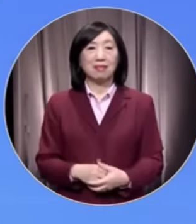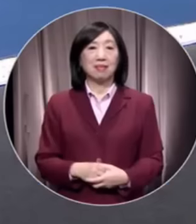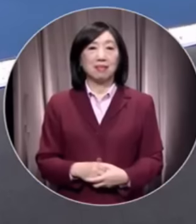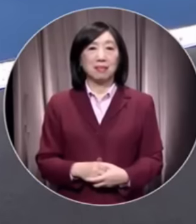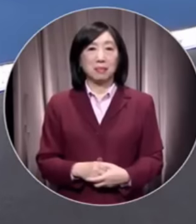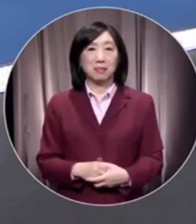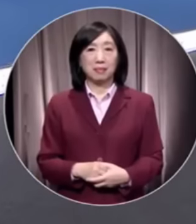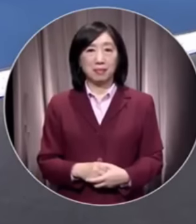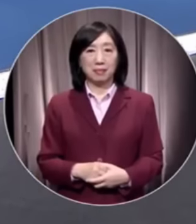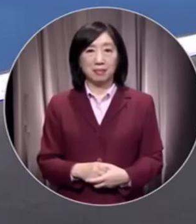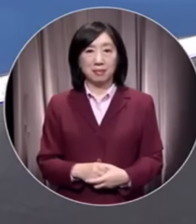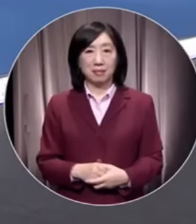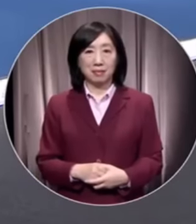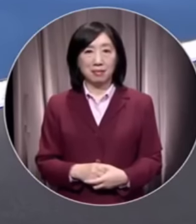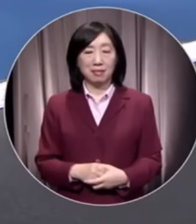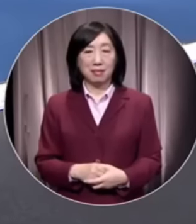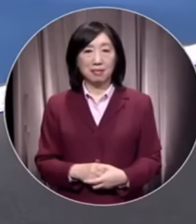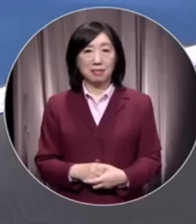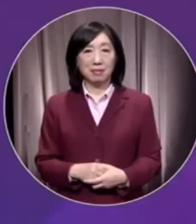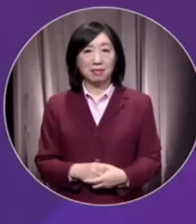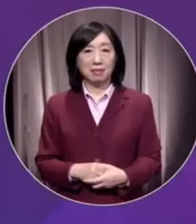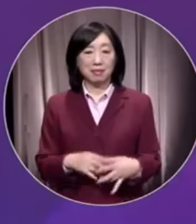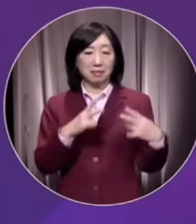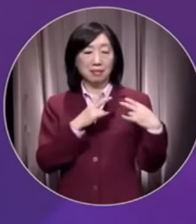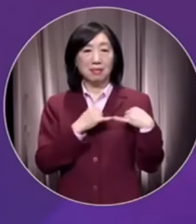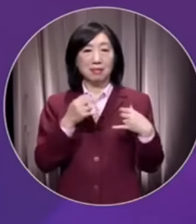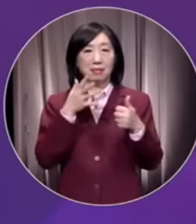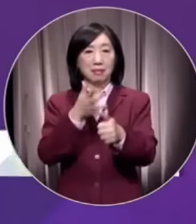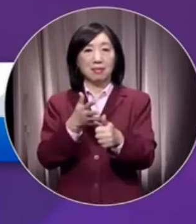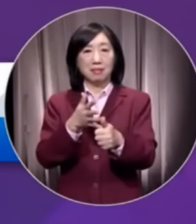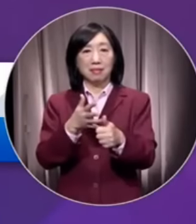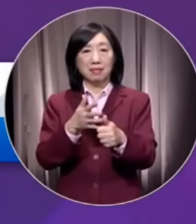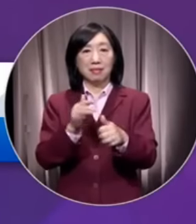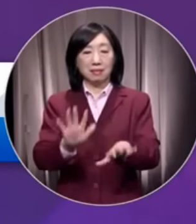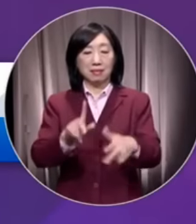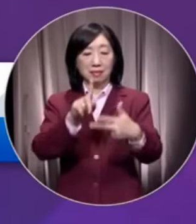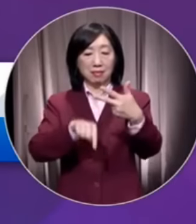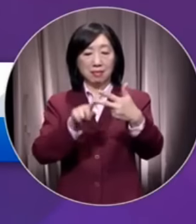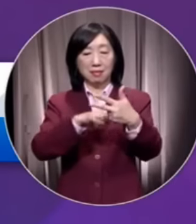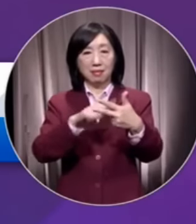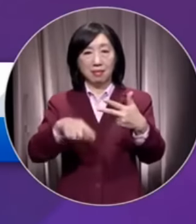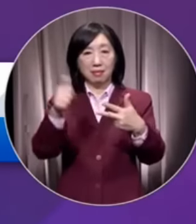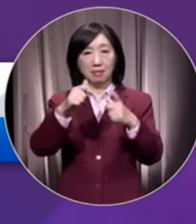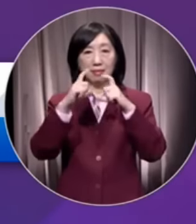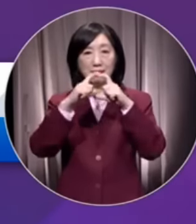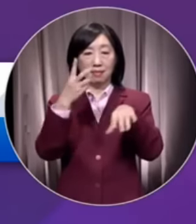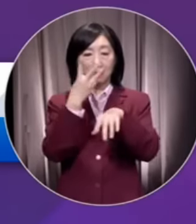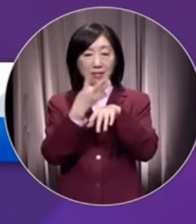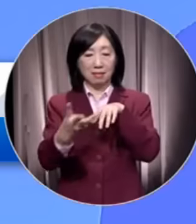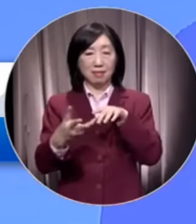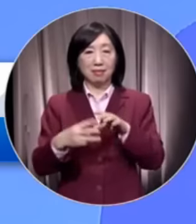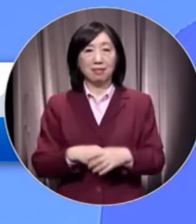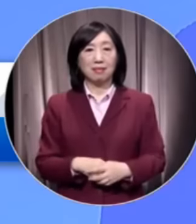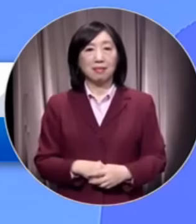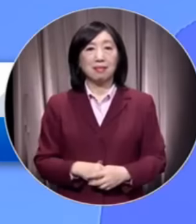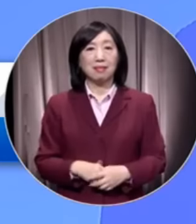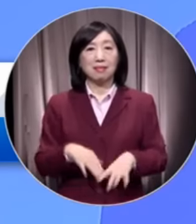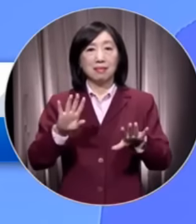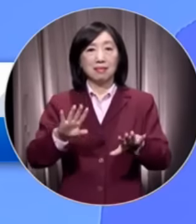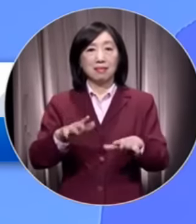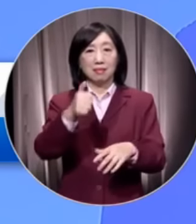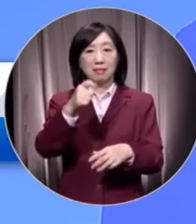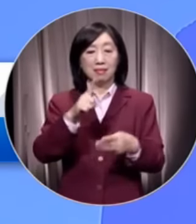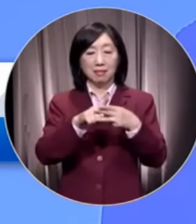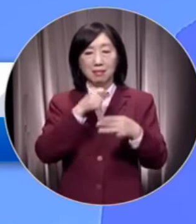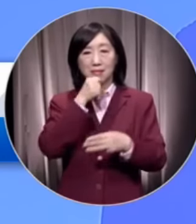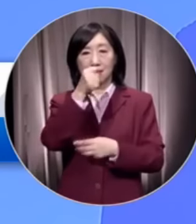产。 蔡英文女士的提问，请朱立伦先生回答，时间三分钟。 谢谢主持人，谢